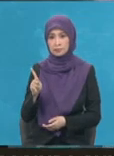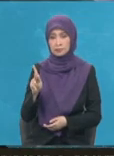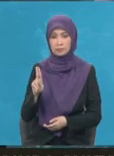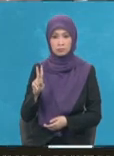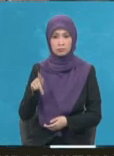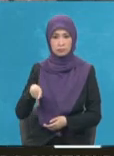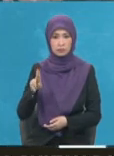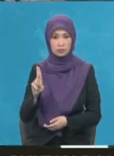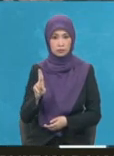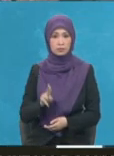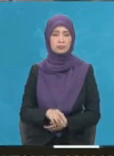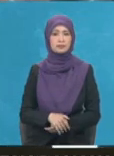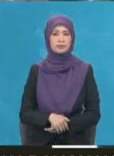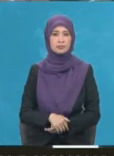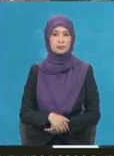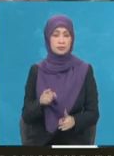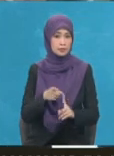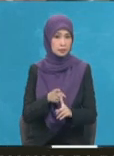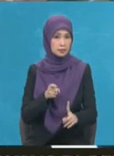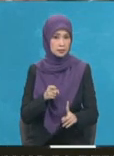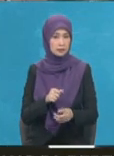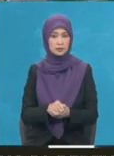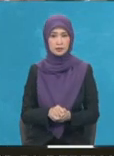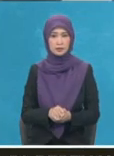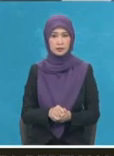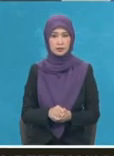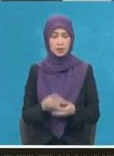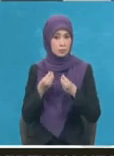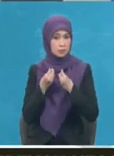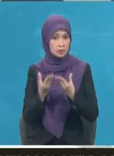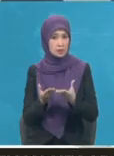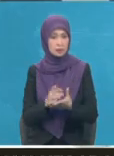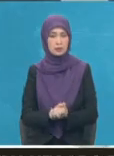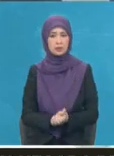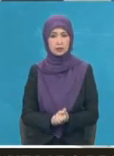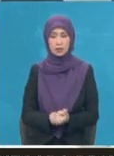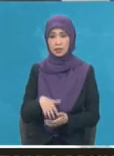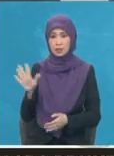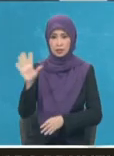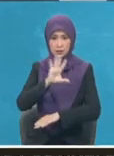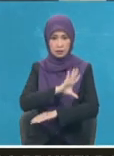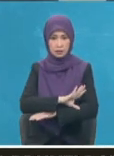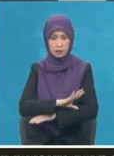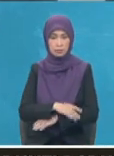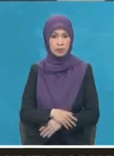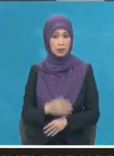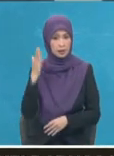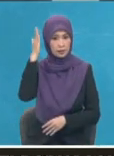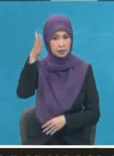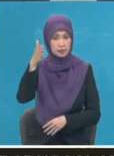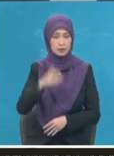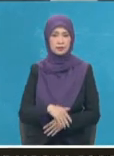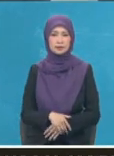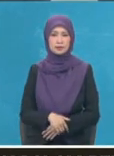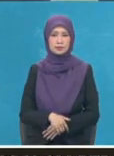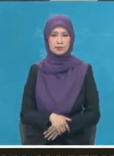20 kertas kerja penyelidikan dari pihak gup SBY akan dibentangkan semasa seminar 5 hari itu nanti antar objek program